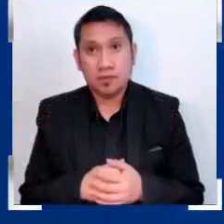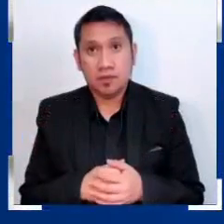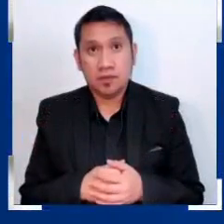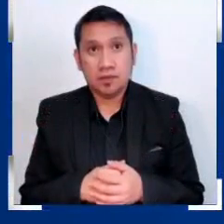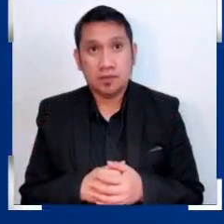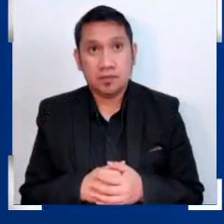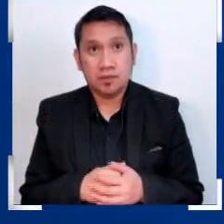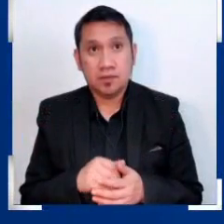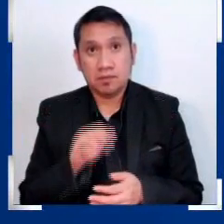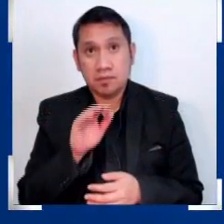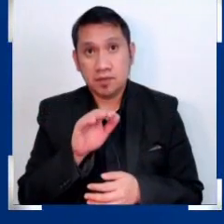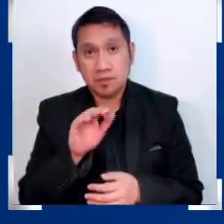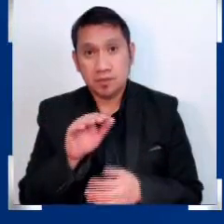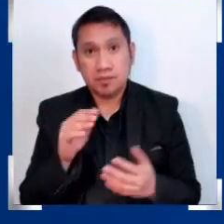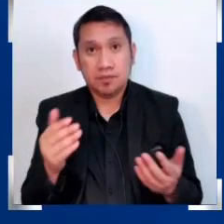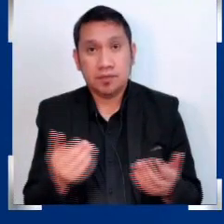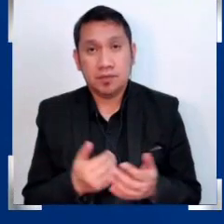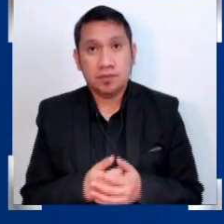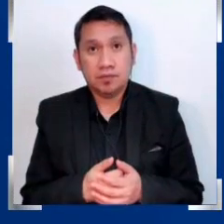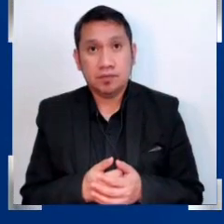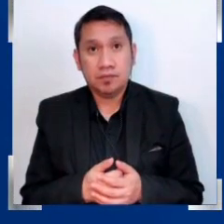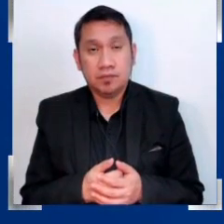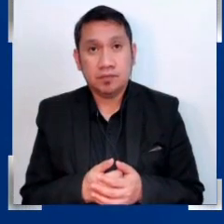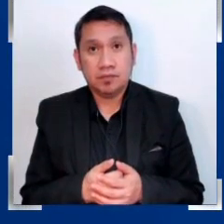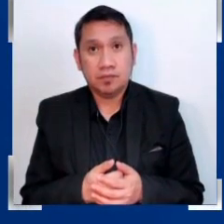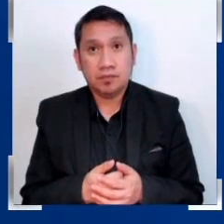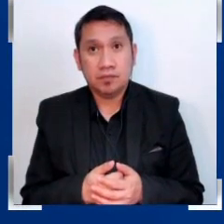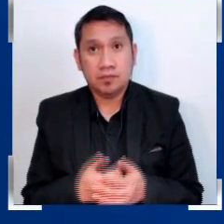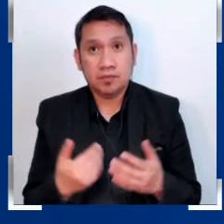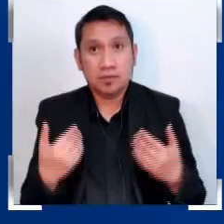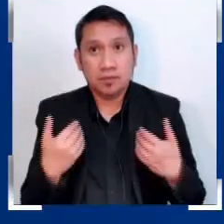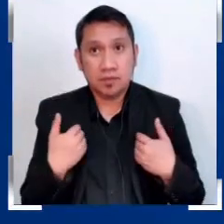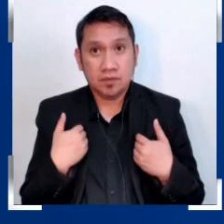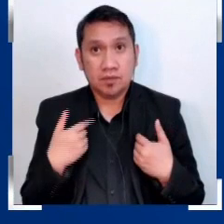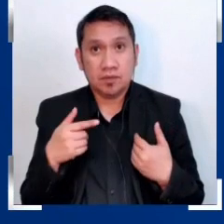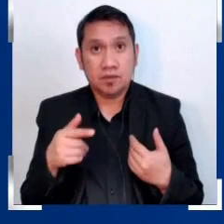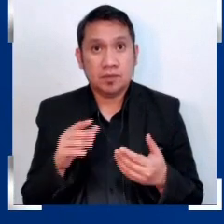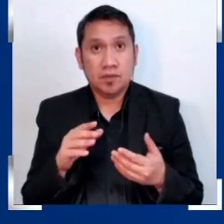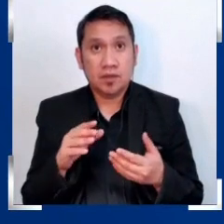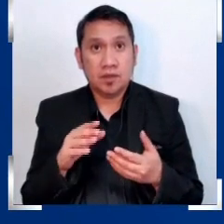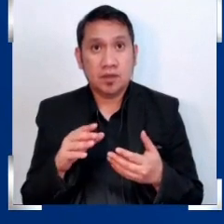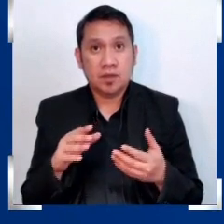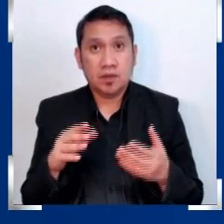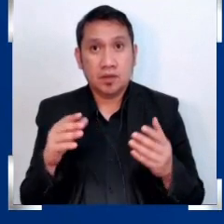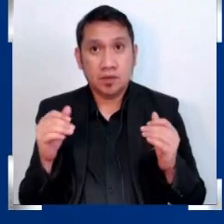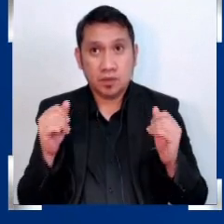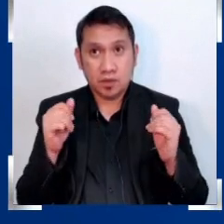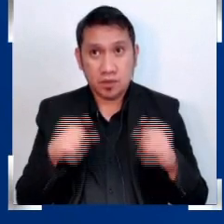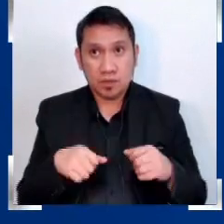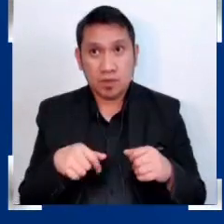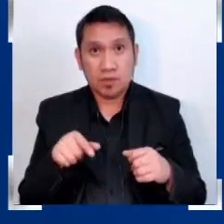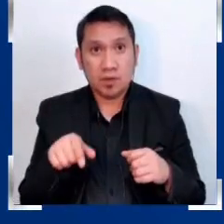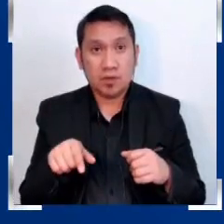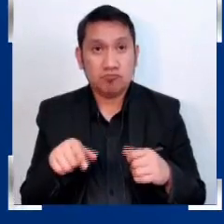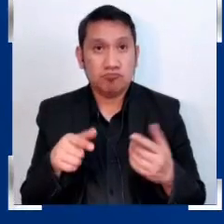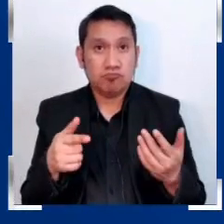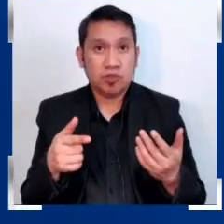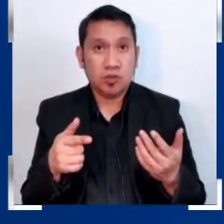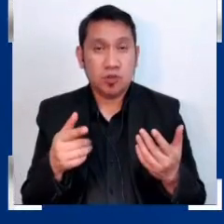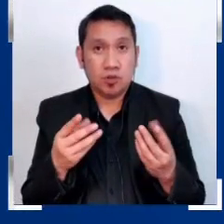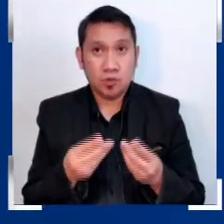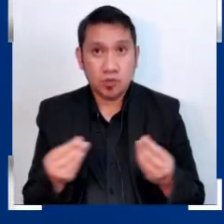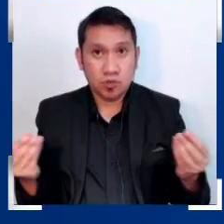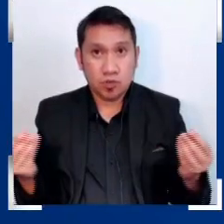siya, good man, kay katong naay makadungog mi ito ya nga makig-ariglo. Ano man ay makig-ariglo man nga naamay